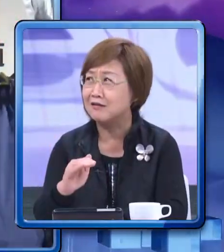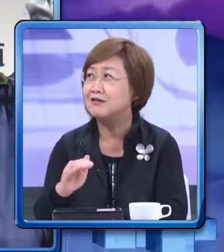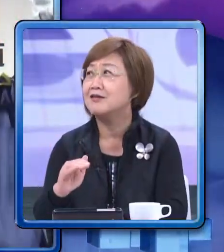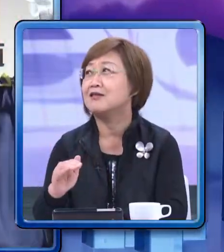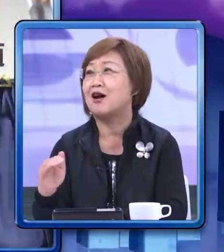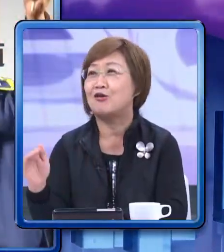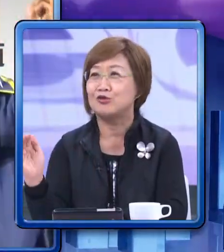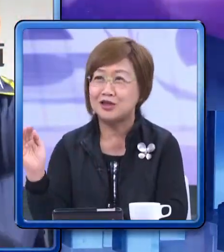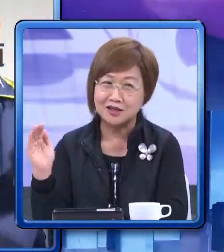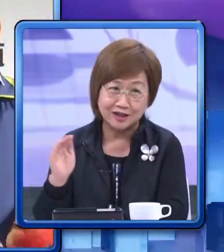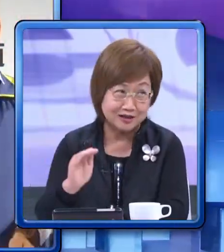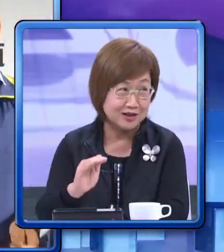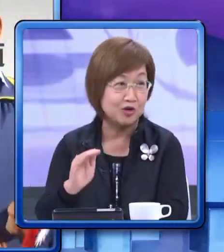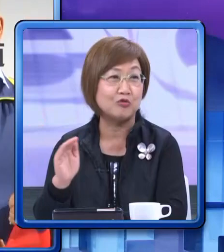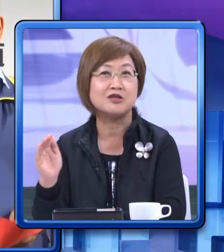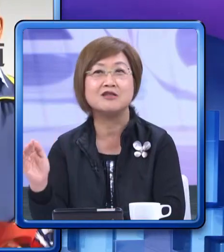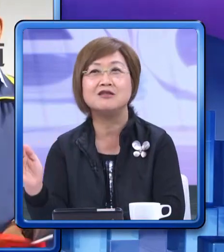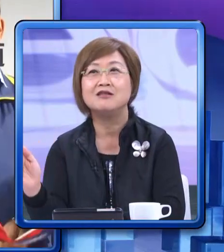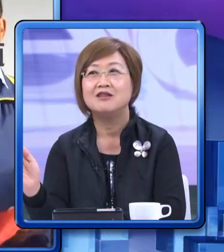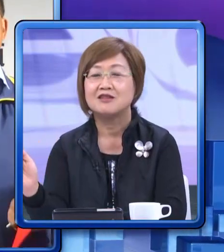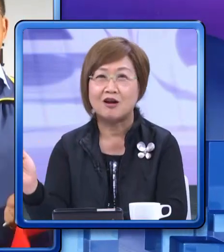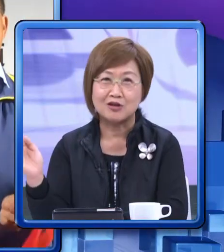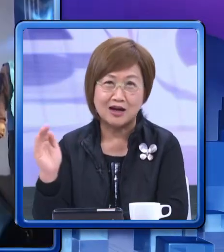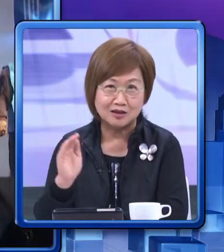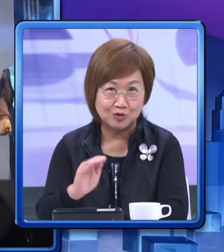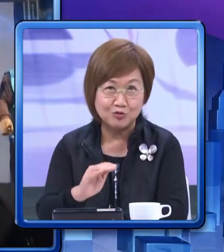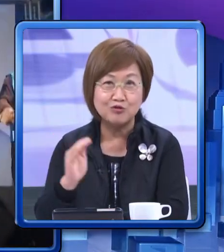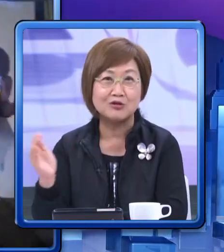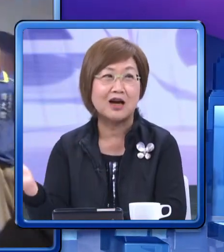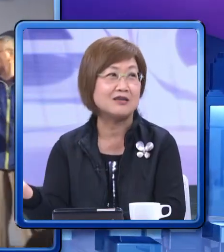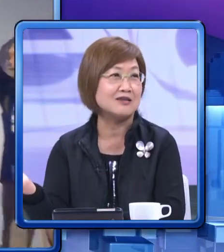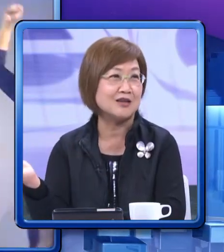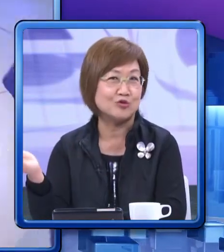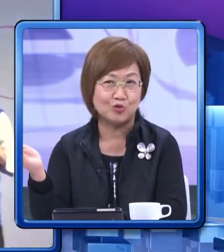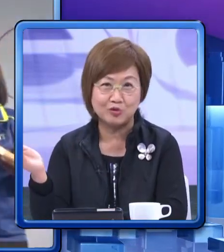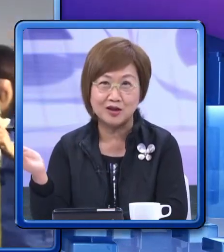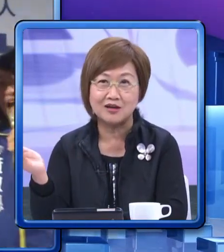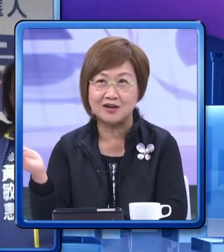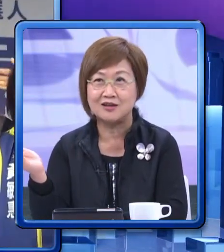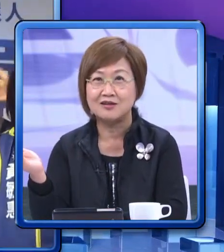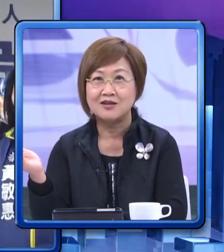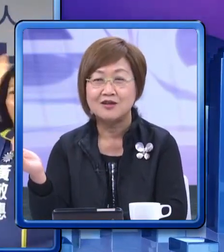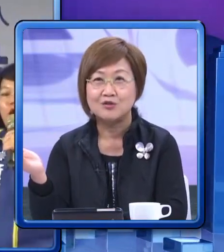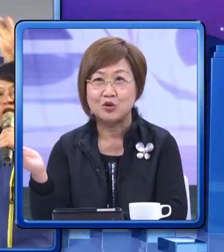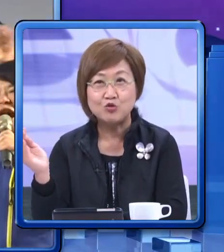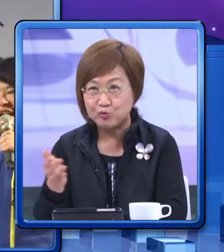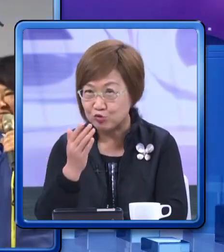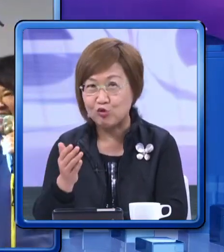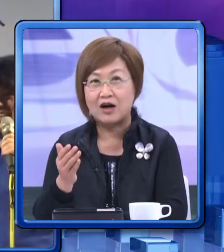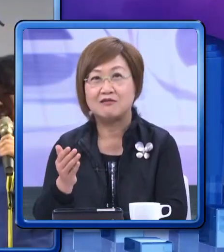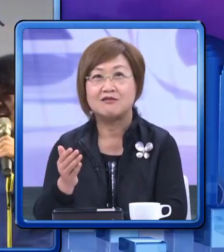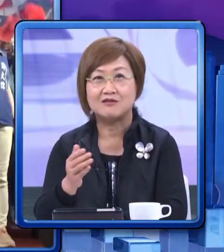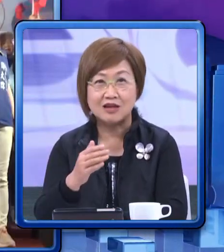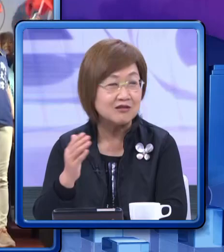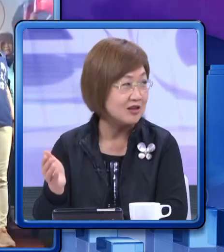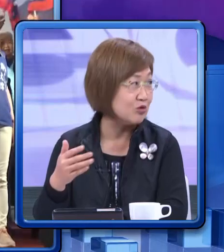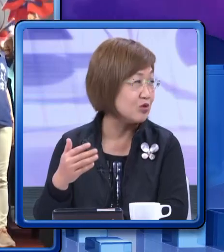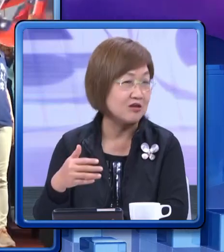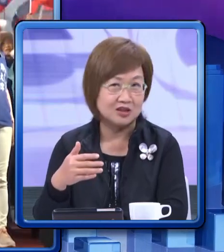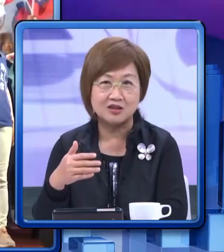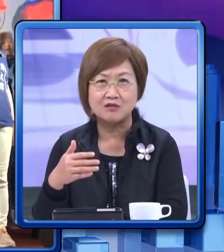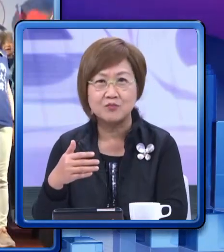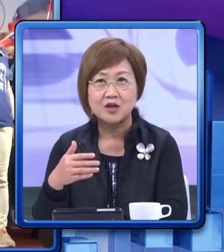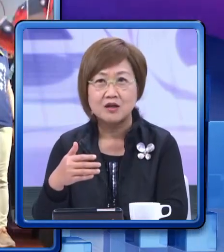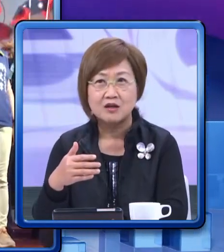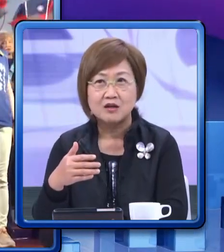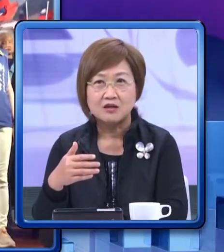炒房到借钱给人家投资，到他怎么运用他的这个所谓选举补助款等等，一路